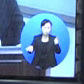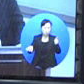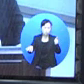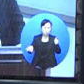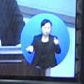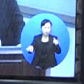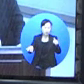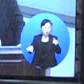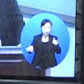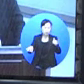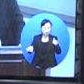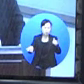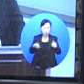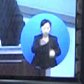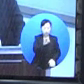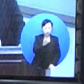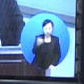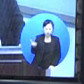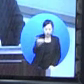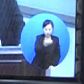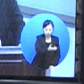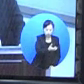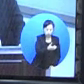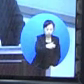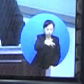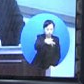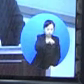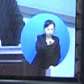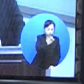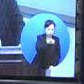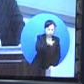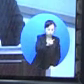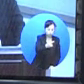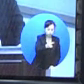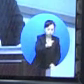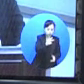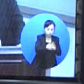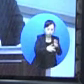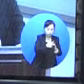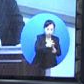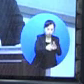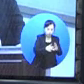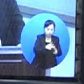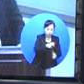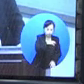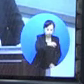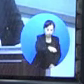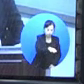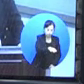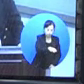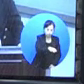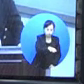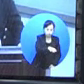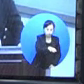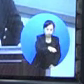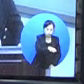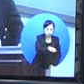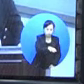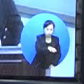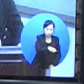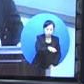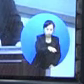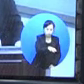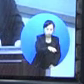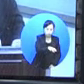주변 지역 지원 사업 혹은 이전 주변 지역 지방자치단체 라고 정의가 되어 있는데 거기는